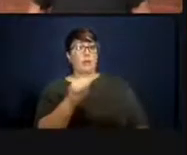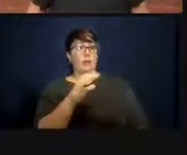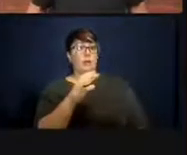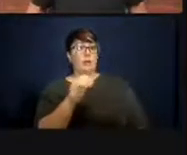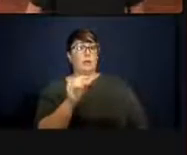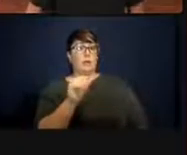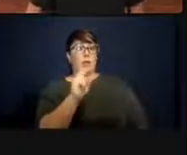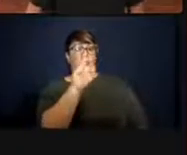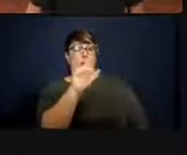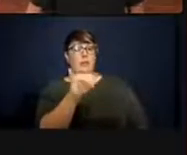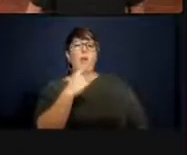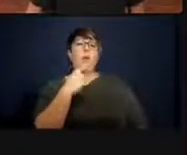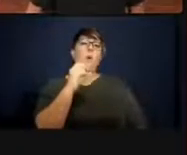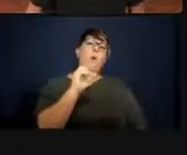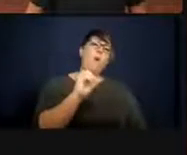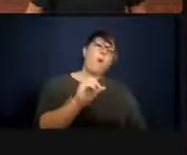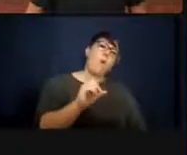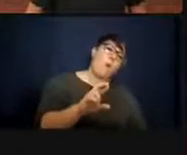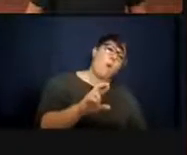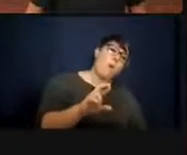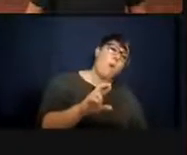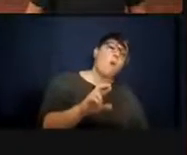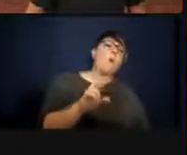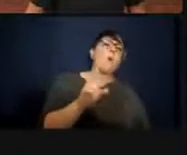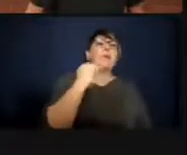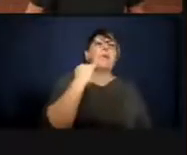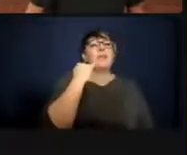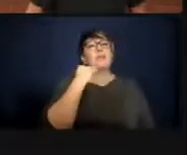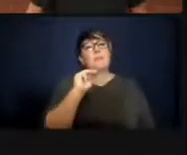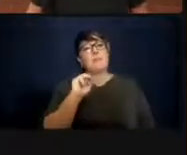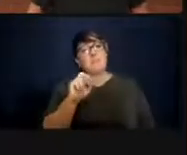wanazunguka katika akademia zote tatu.